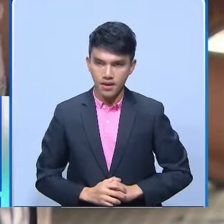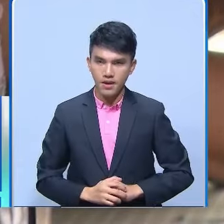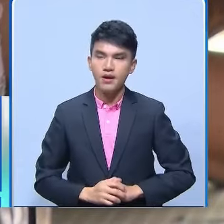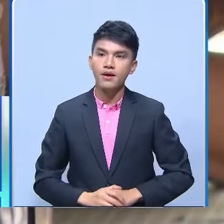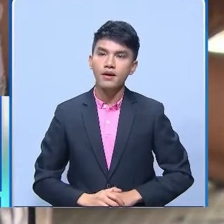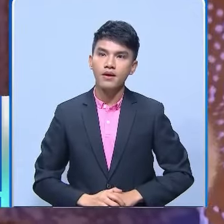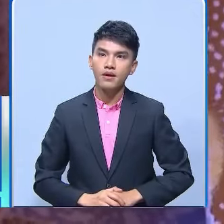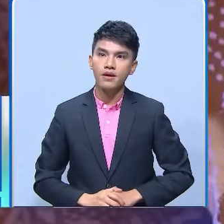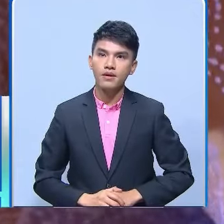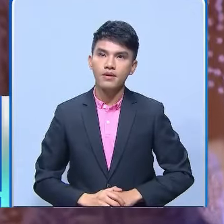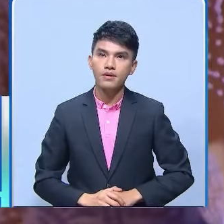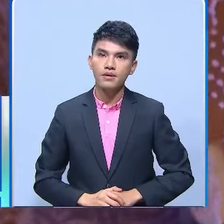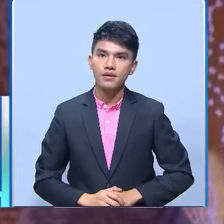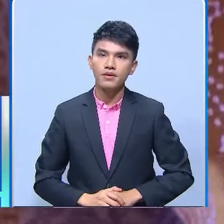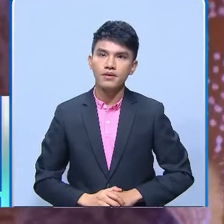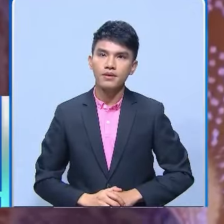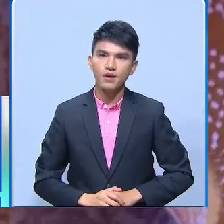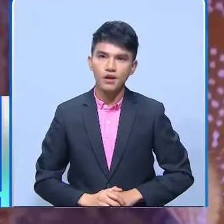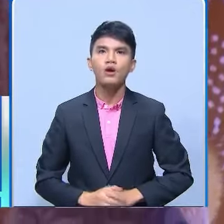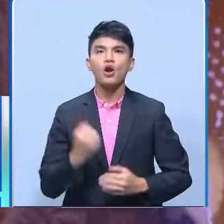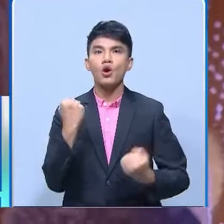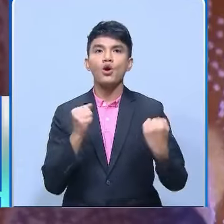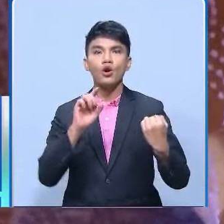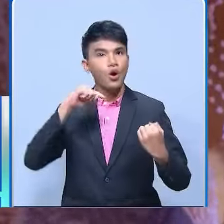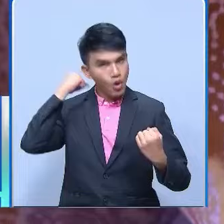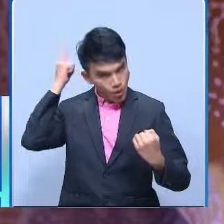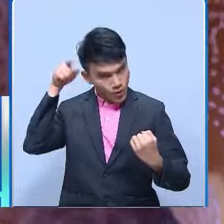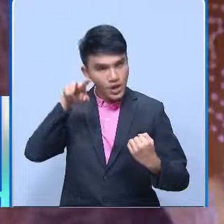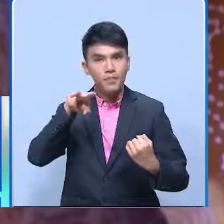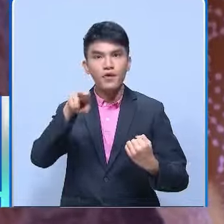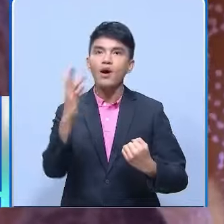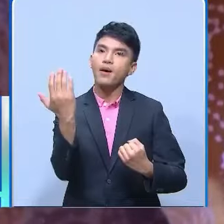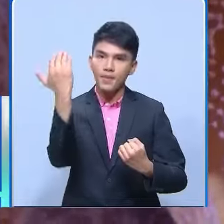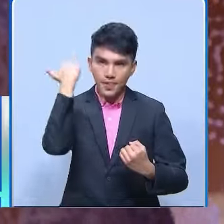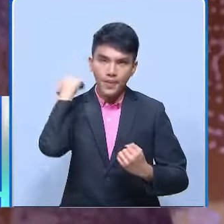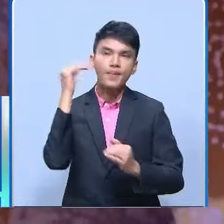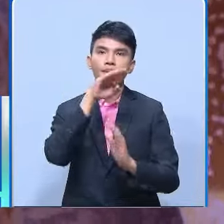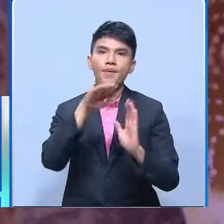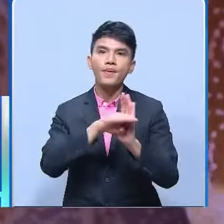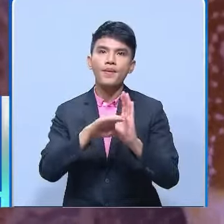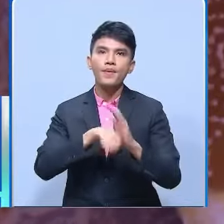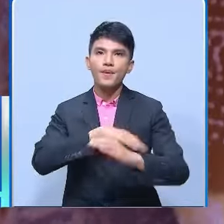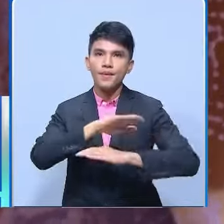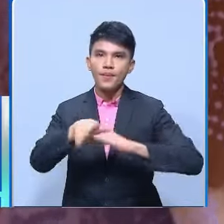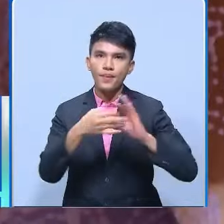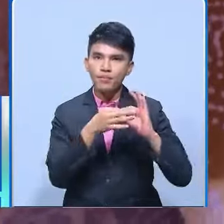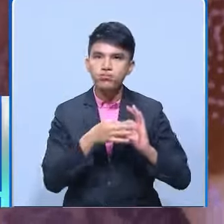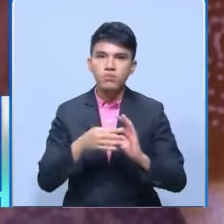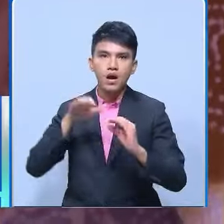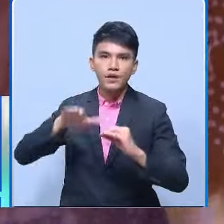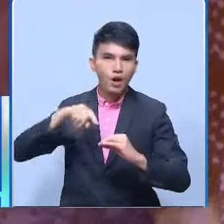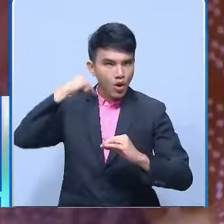คันนี้รถคันนี้เป็นของผู้หญิงคนนึงที่บางนกคบหาค่ะซึ่งข้อมูลตรงนี้เนี่ยมันสอดคล้องกับที่น้องสาวของ